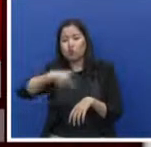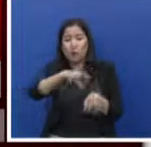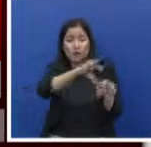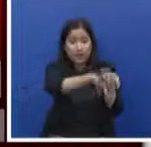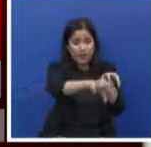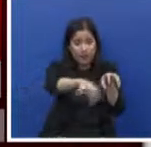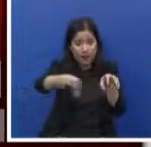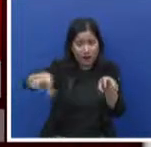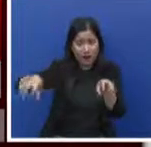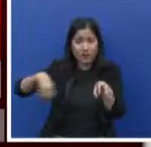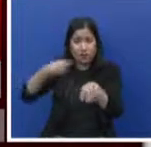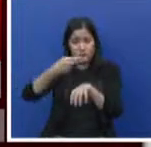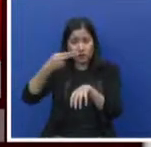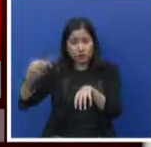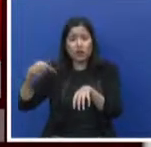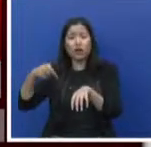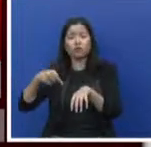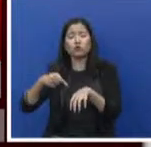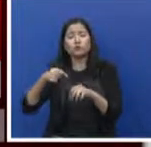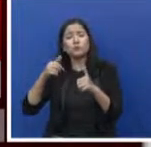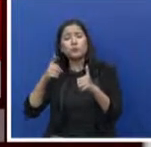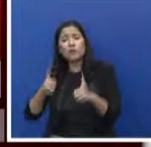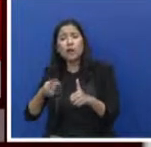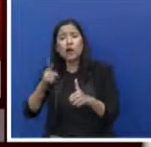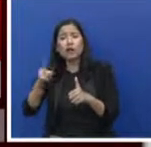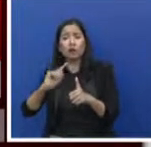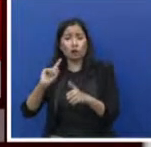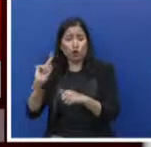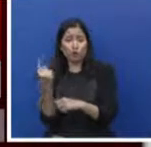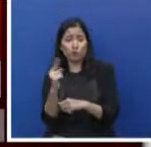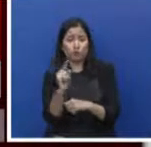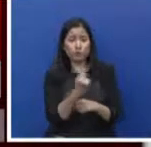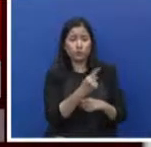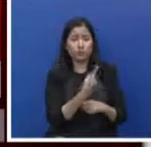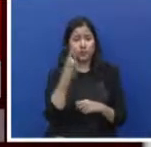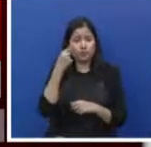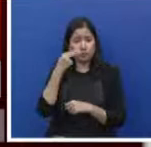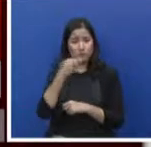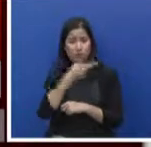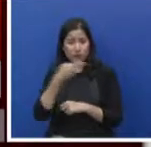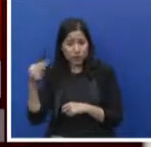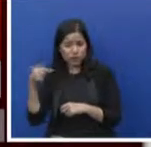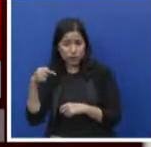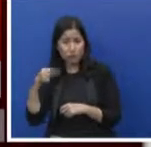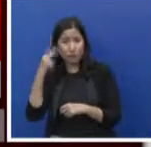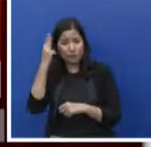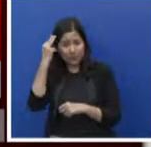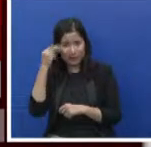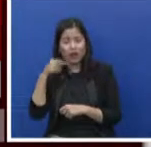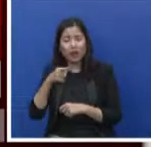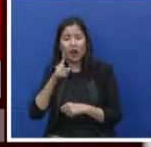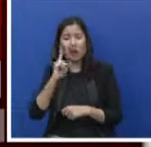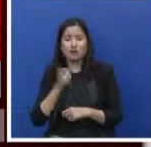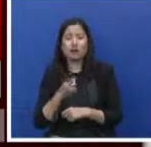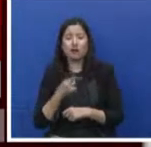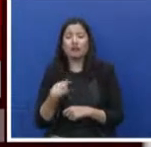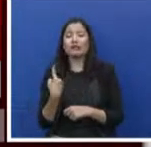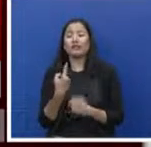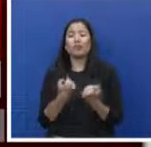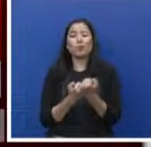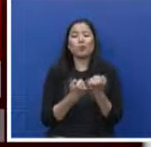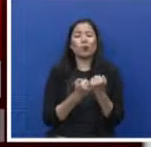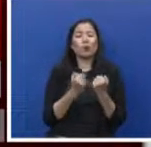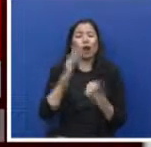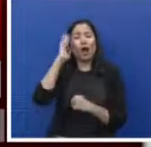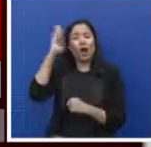lokasi, di mana lokasi itu menjadi lokasi prioritas pemerintah, kami pasti ada. Dan kami juga siap mendukung rekan Halodoc